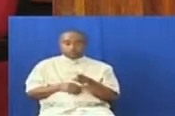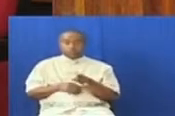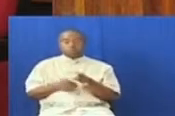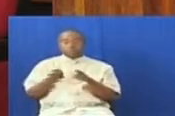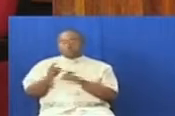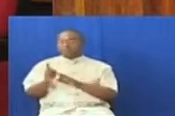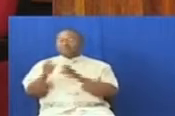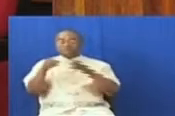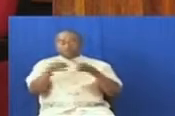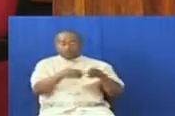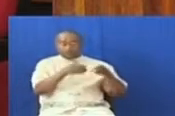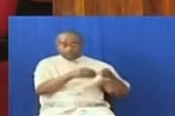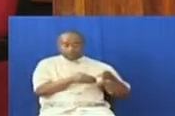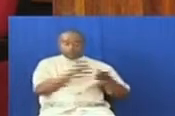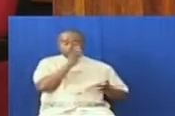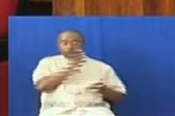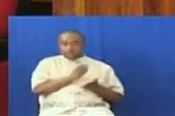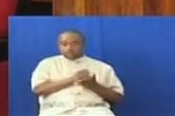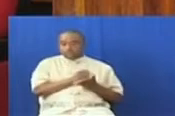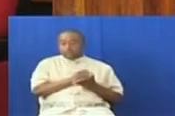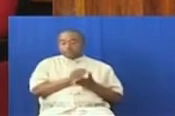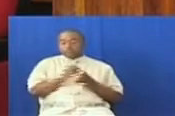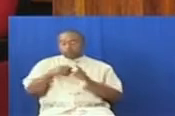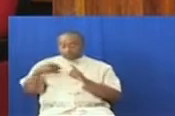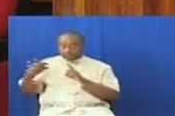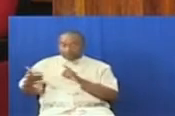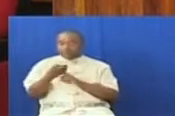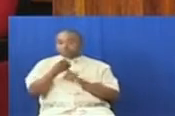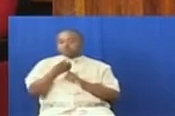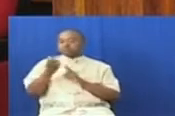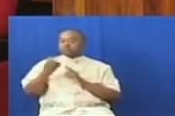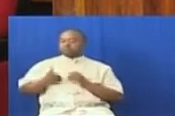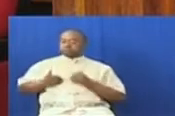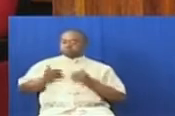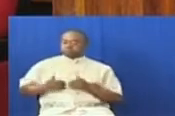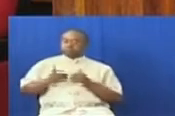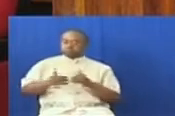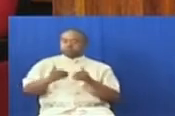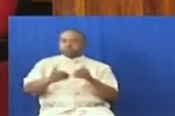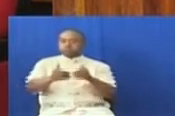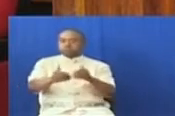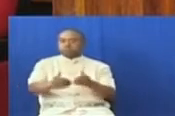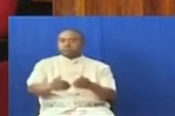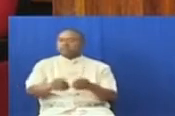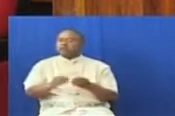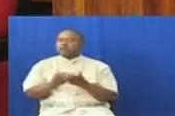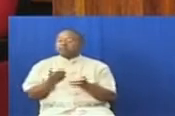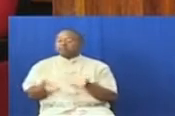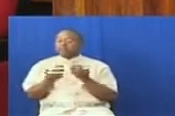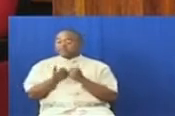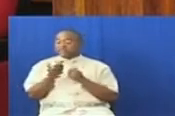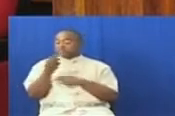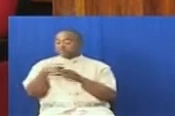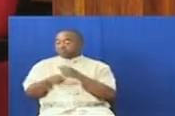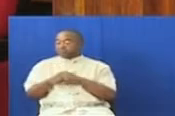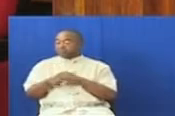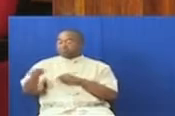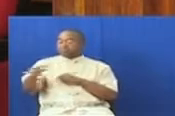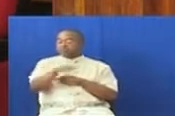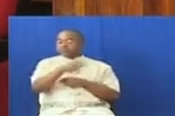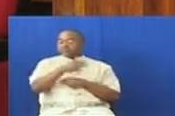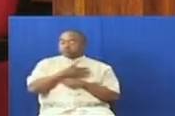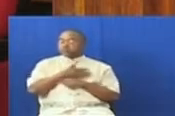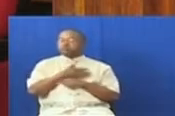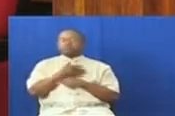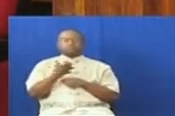vyao halali vinafanikiwa, ili tuweze kusonga mbele, kwa sababu mahitaji ya fedha kwenye maeneo yetu ni makubwa,